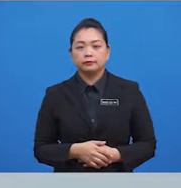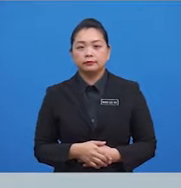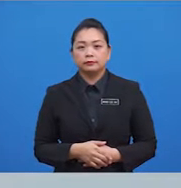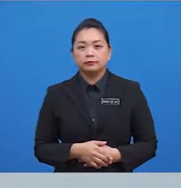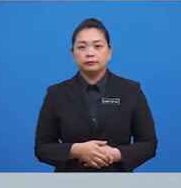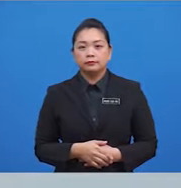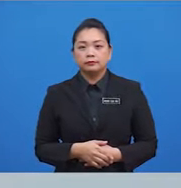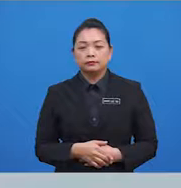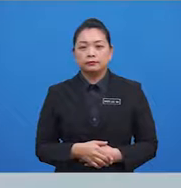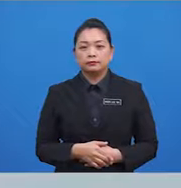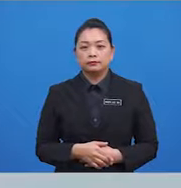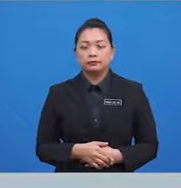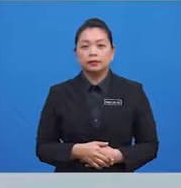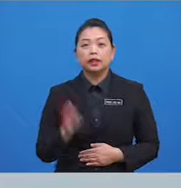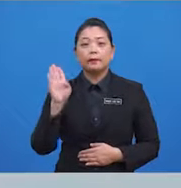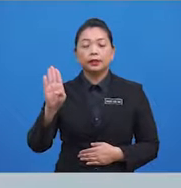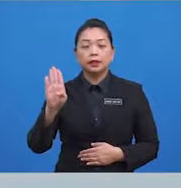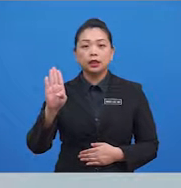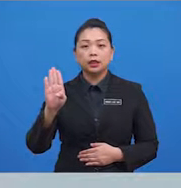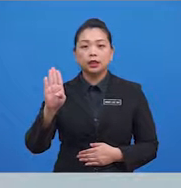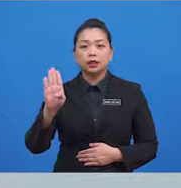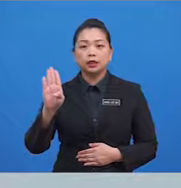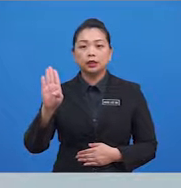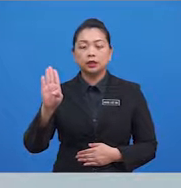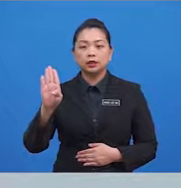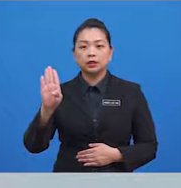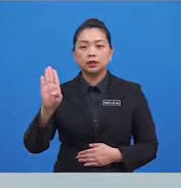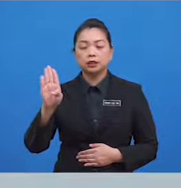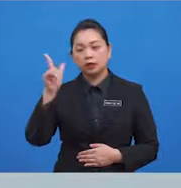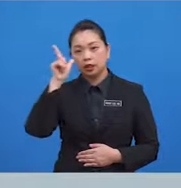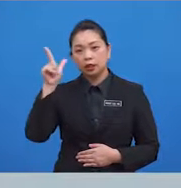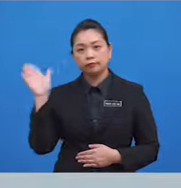Mari kita lihat rajah B pula seperti di paparan.